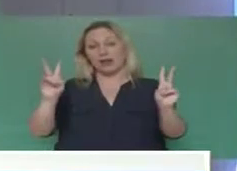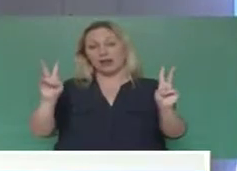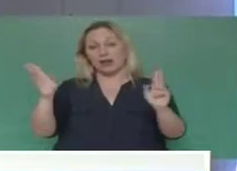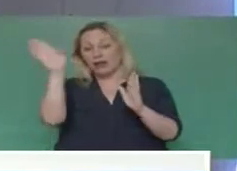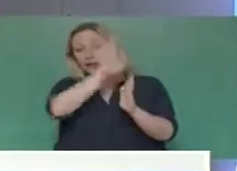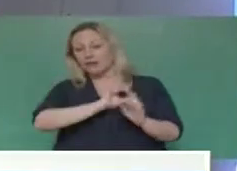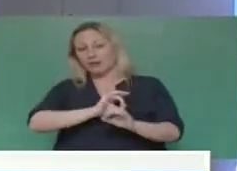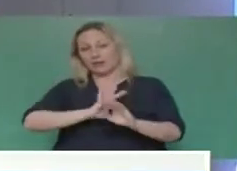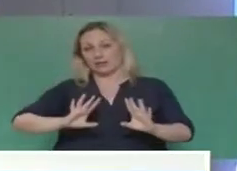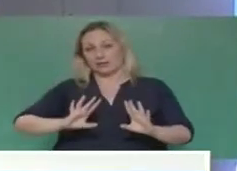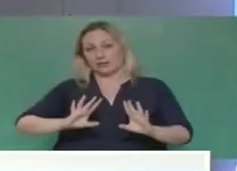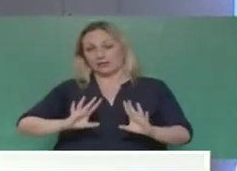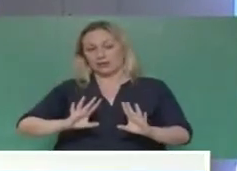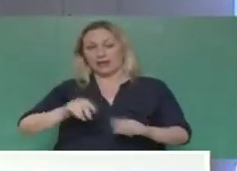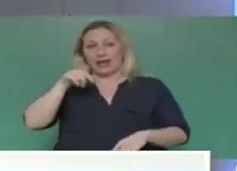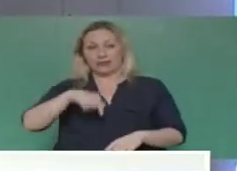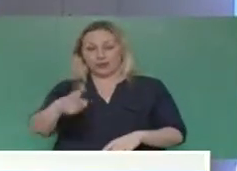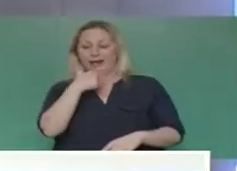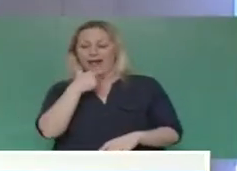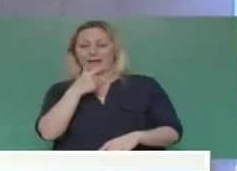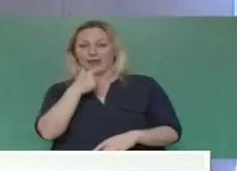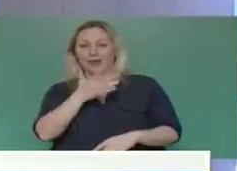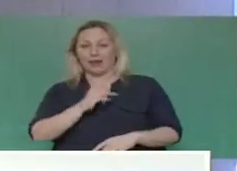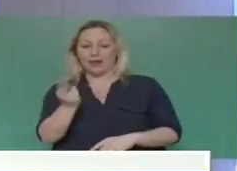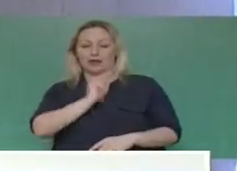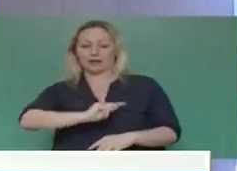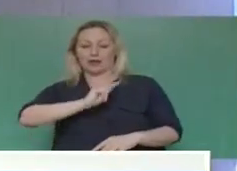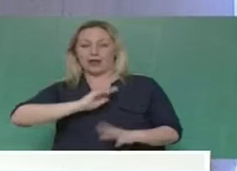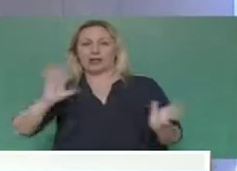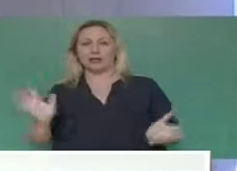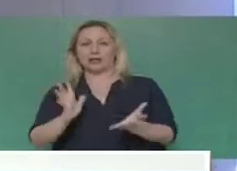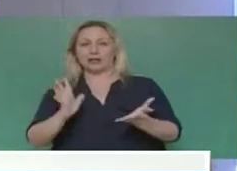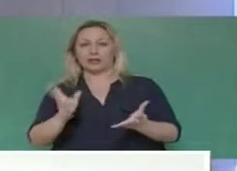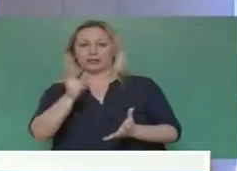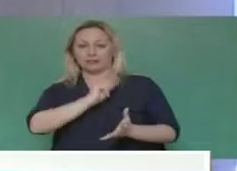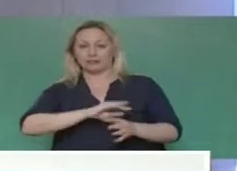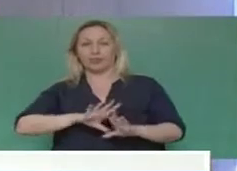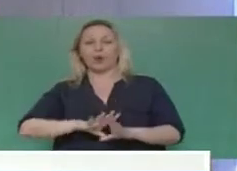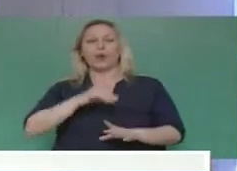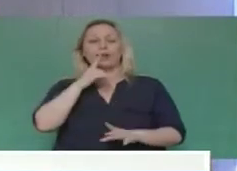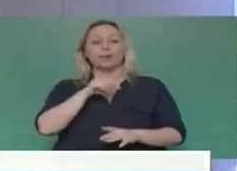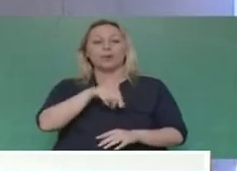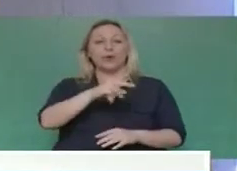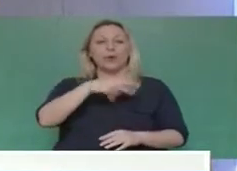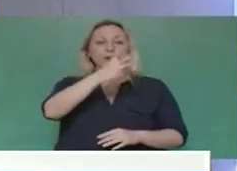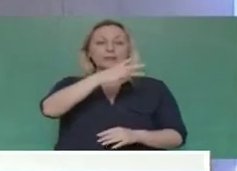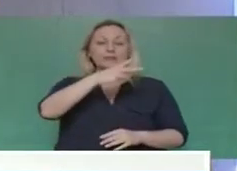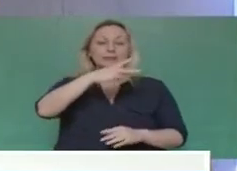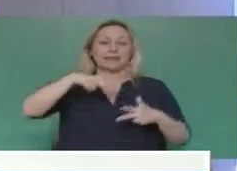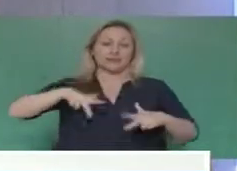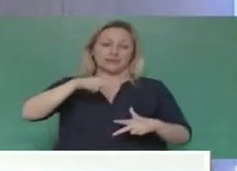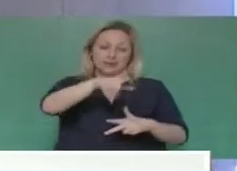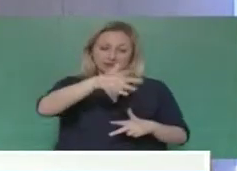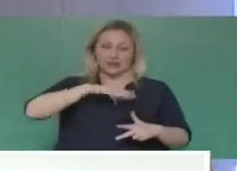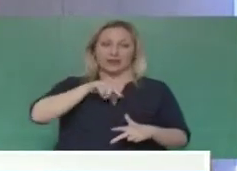έγκαιρα. Δεν είναι ευκαιριακές συμφωνίες για να αρπάξουμε μερικές καρέκλες παραπάνω, όπως το μοντέλο που προωθεί η κυβέρνηση.